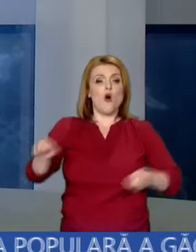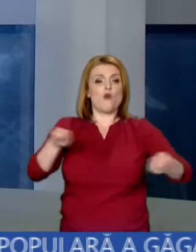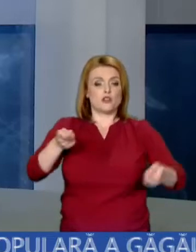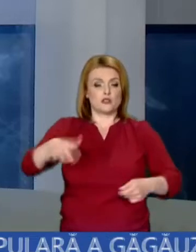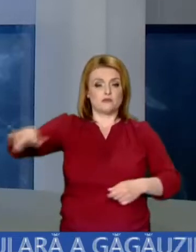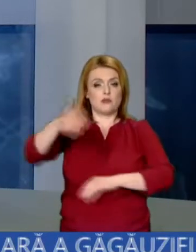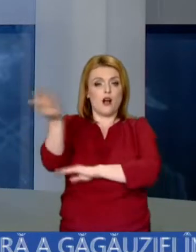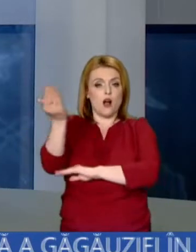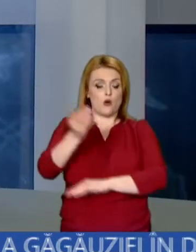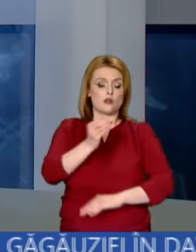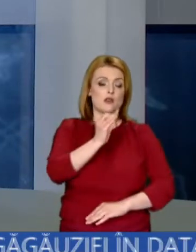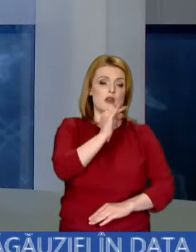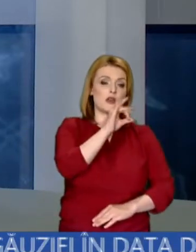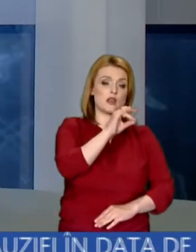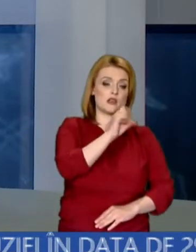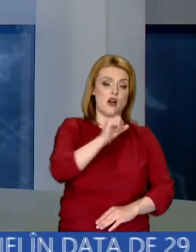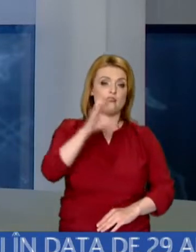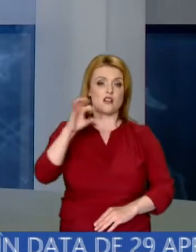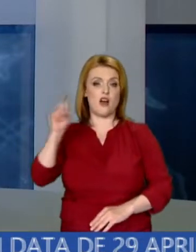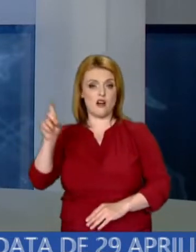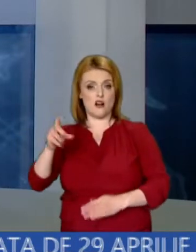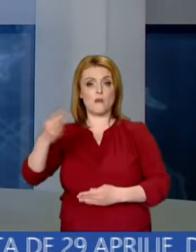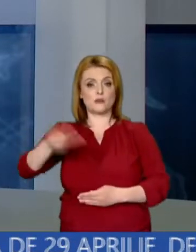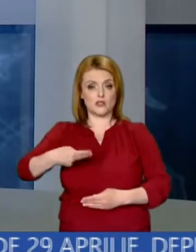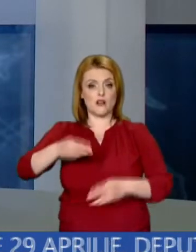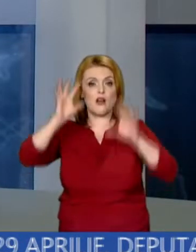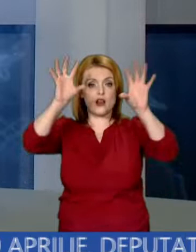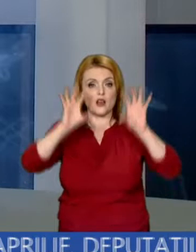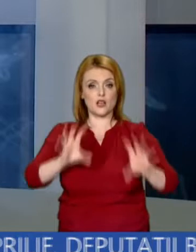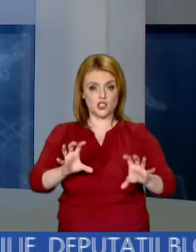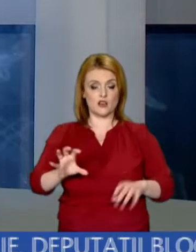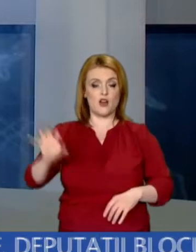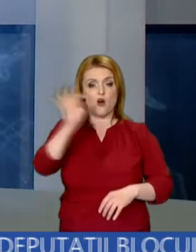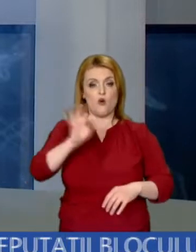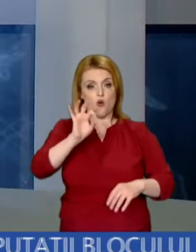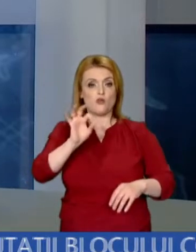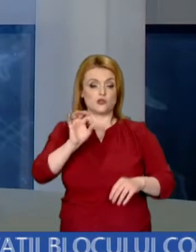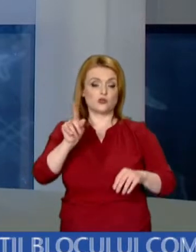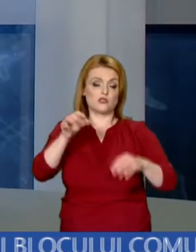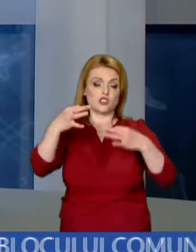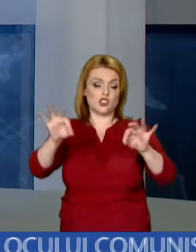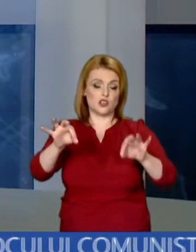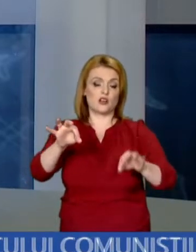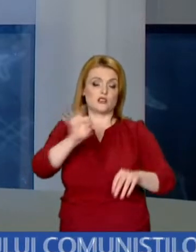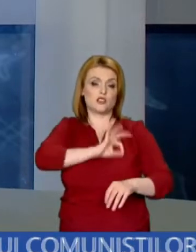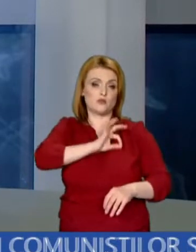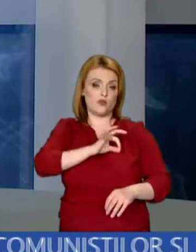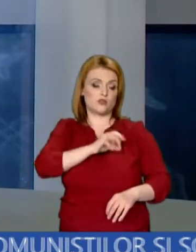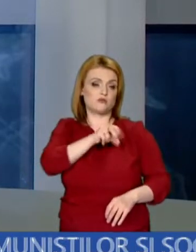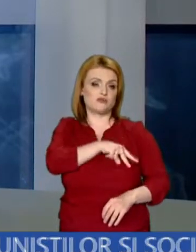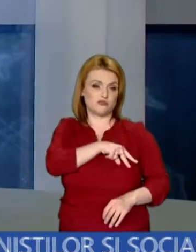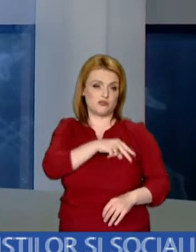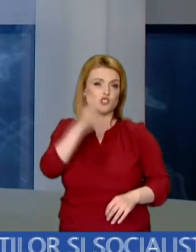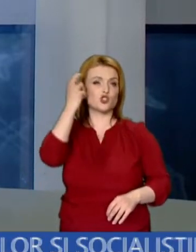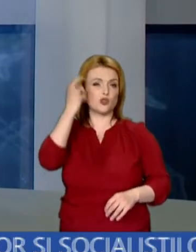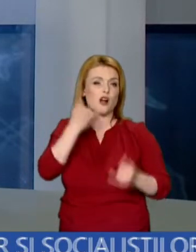Bașcanul Găgăuziei Irina Vlah a semnat legea cu privire la utilizarea simbolurilor Victoriei pe teritoriul Găgăuziei, adoptată de Adunarea